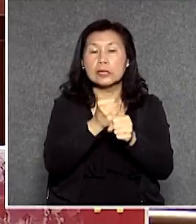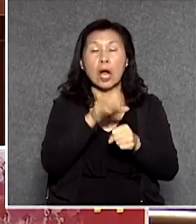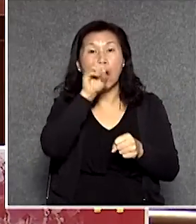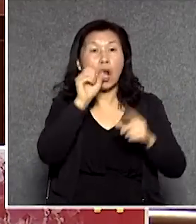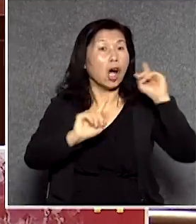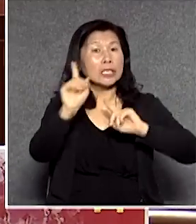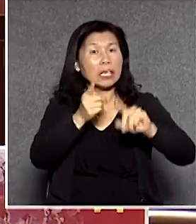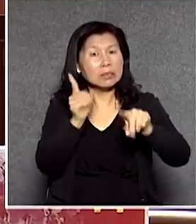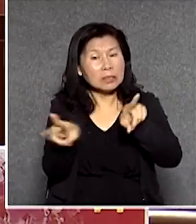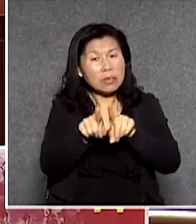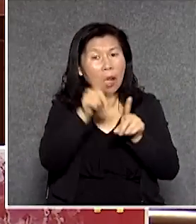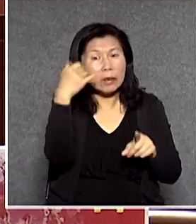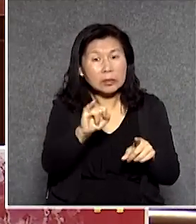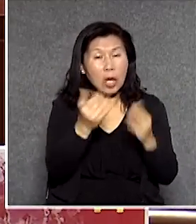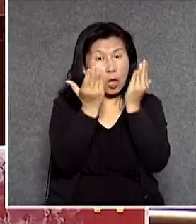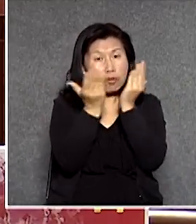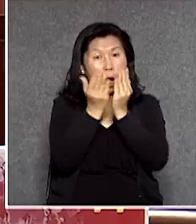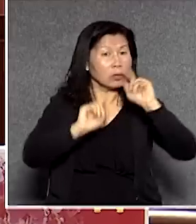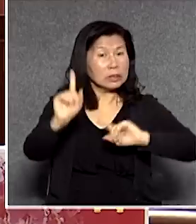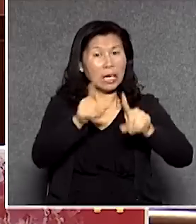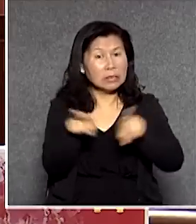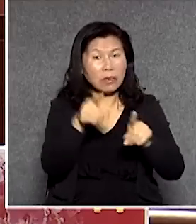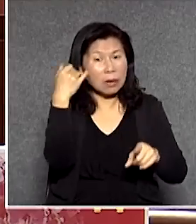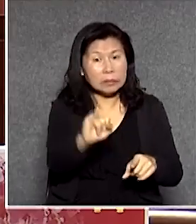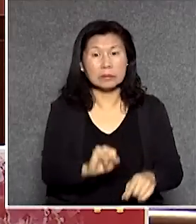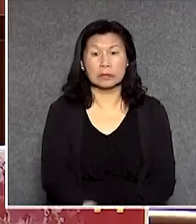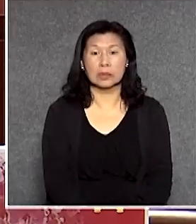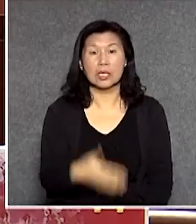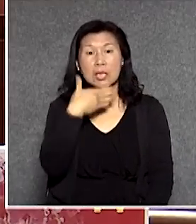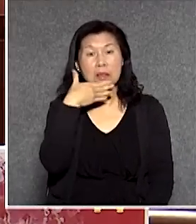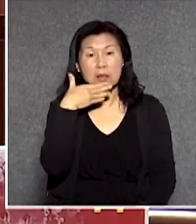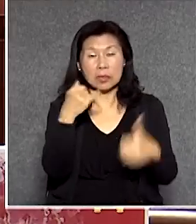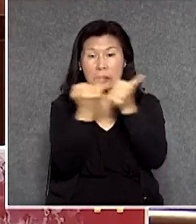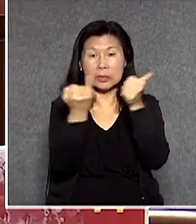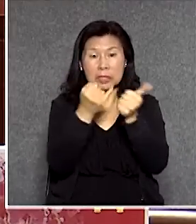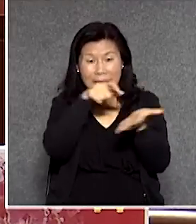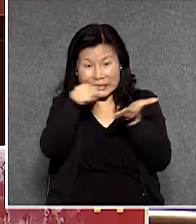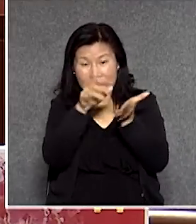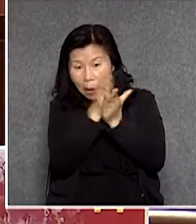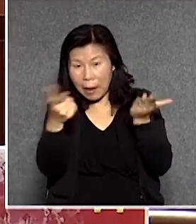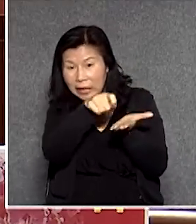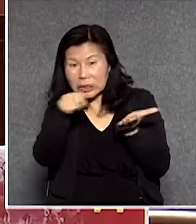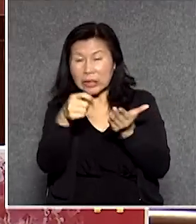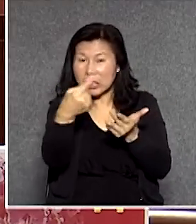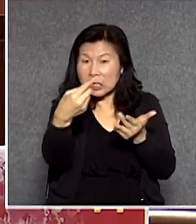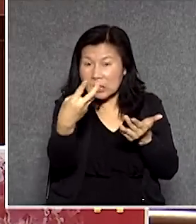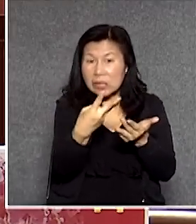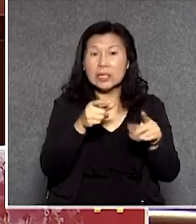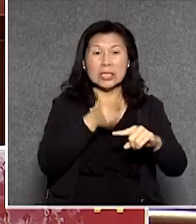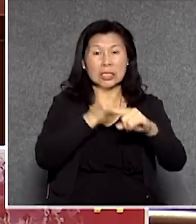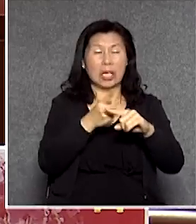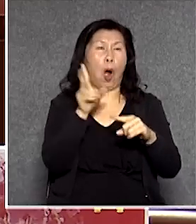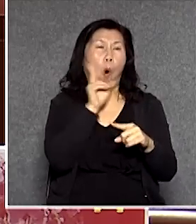不行、學術自由都不行、連年輕的學生寫幾篇文章都這